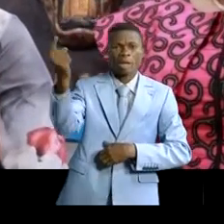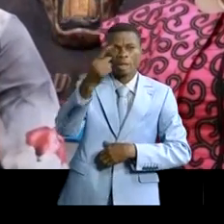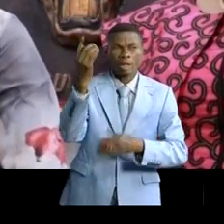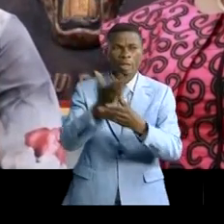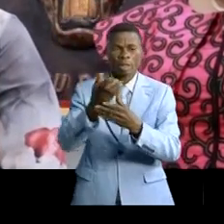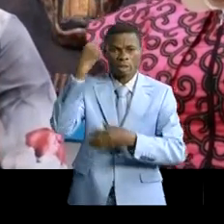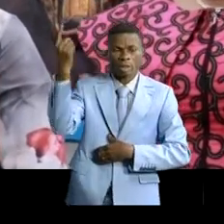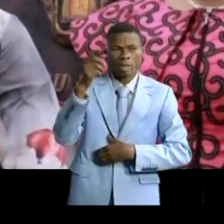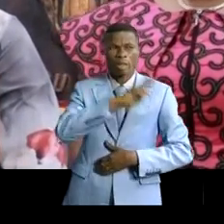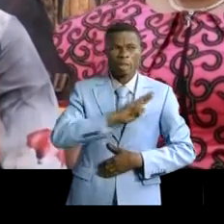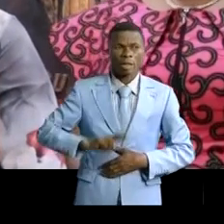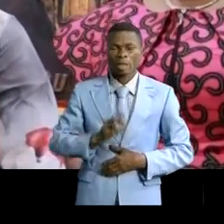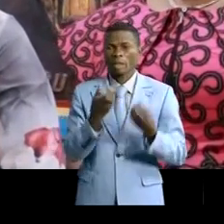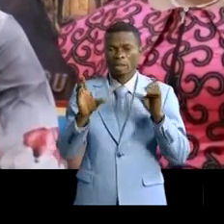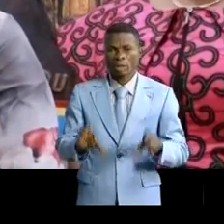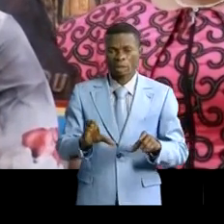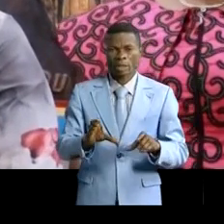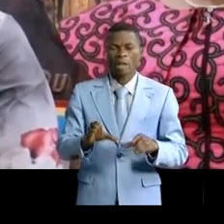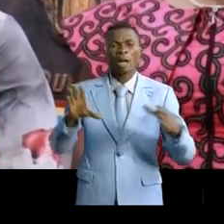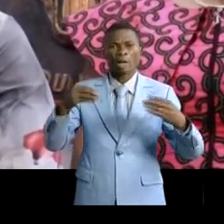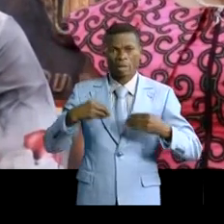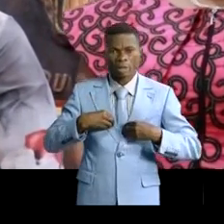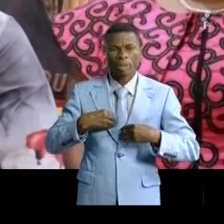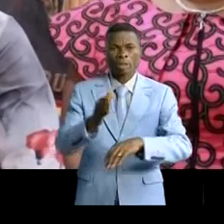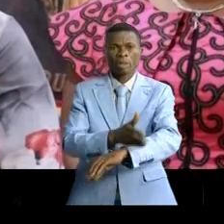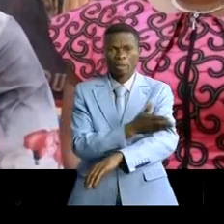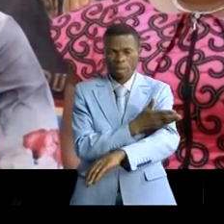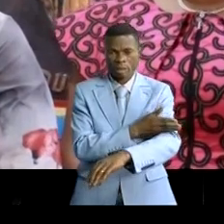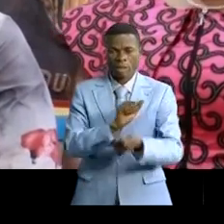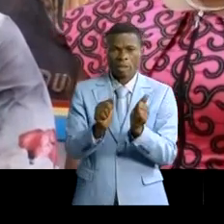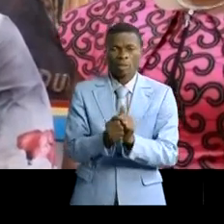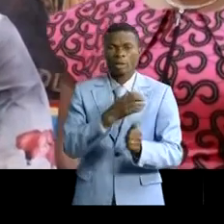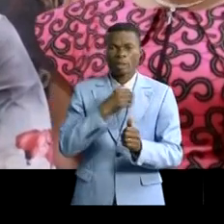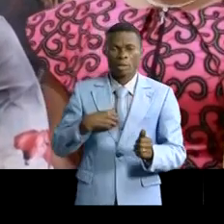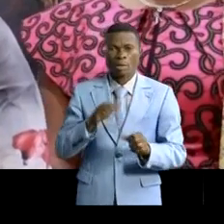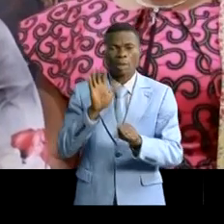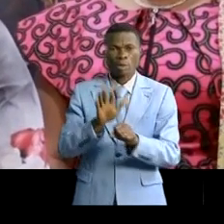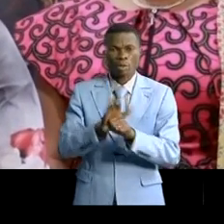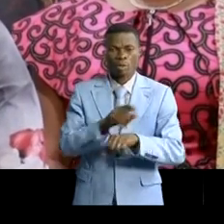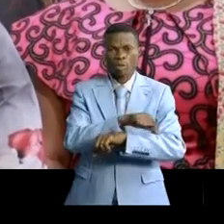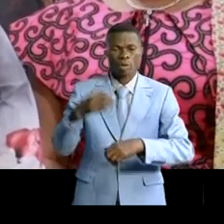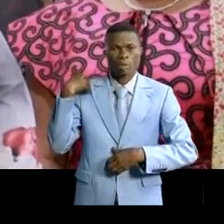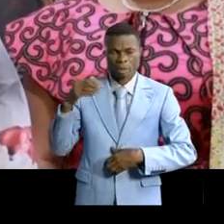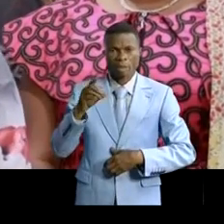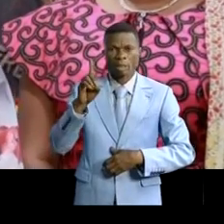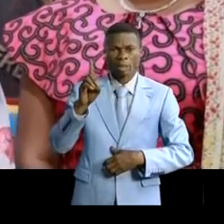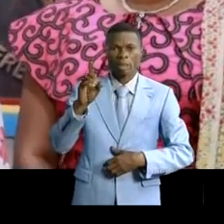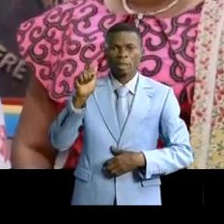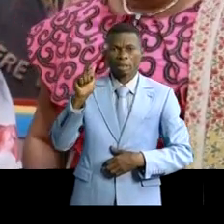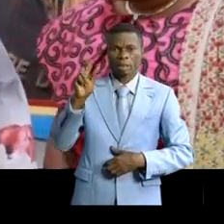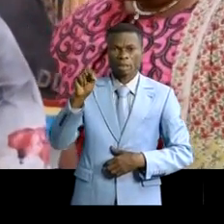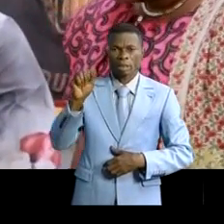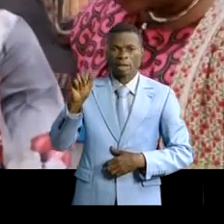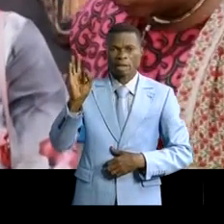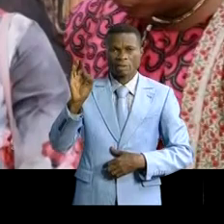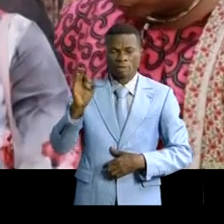que la RDC a pris pour accroître cette participation des femmes. La DINAFEC va toujours